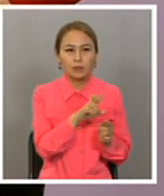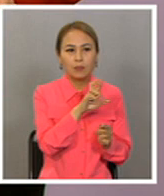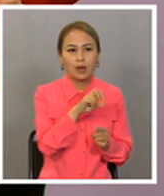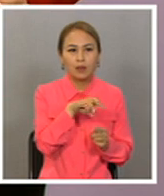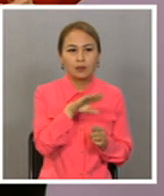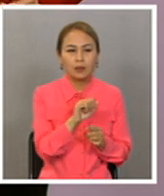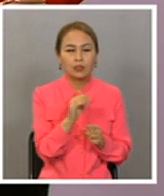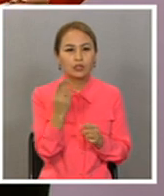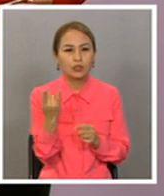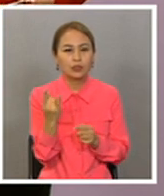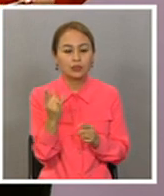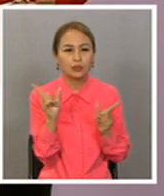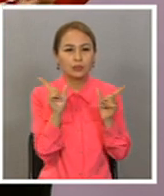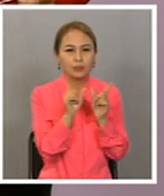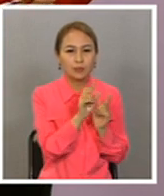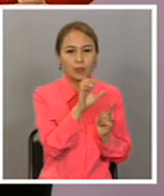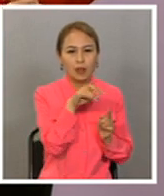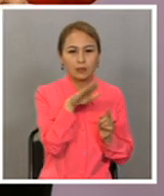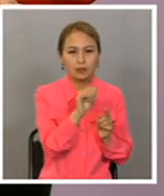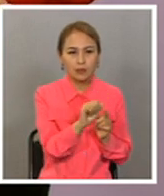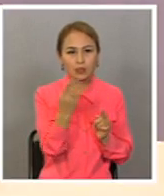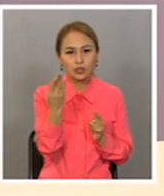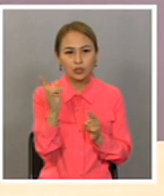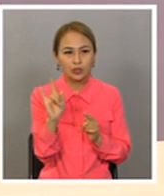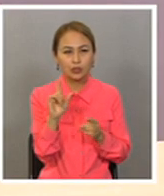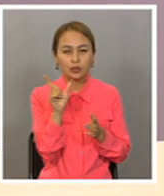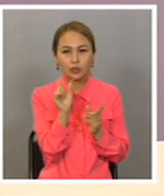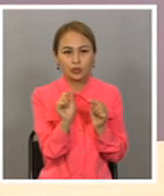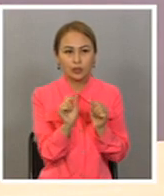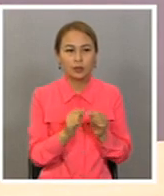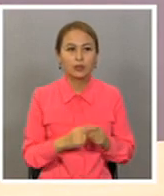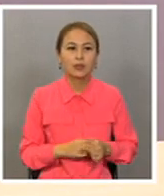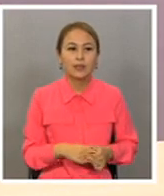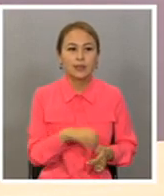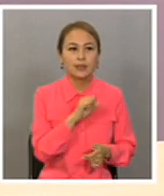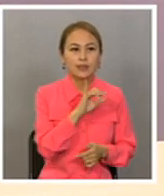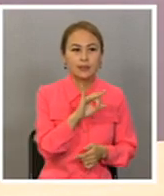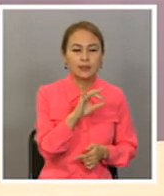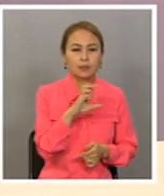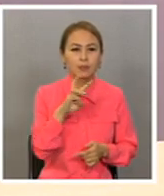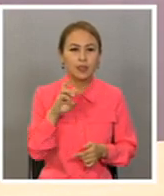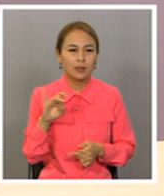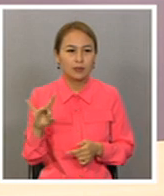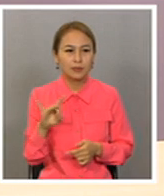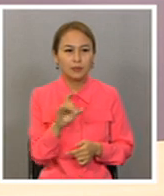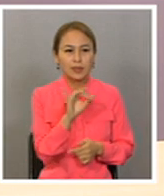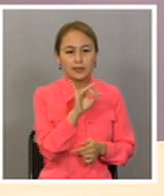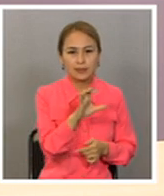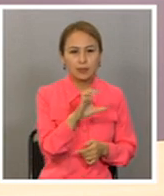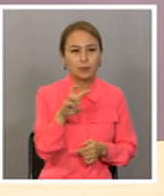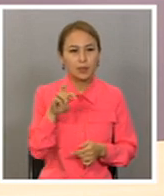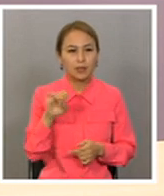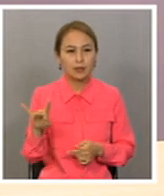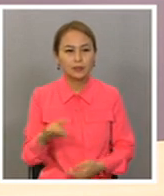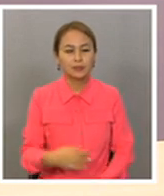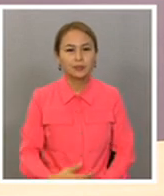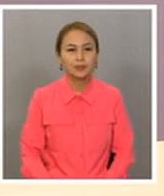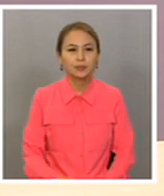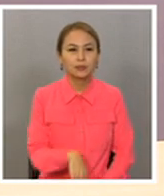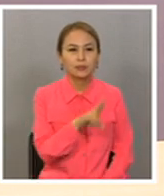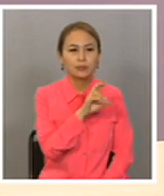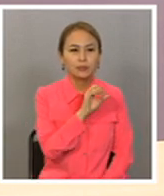Балташы, түбірі балта, шы жұрнақ. Ісмер, түбірі іс, мер